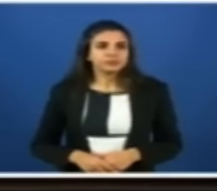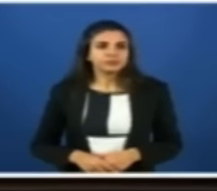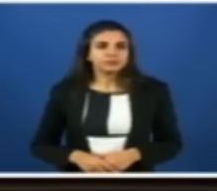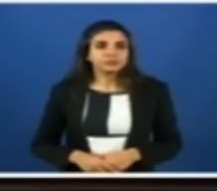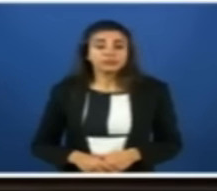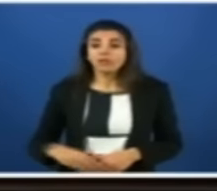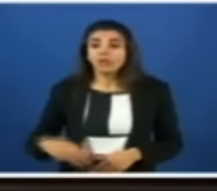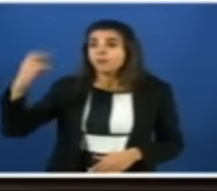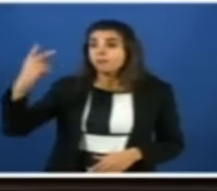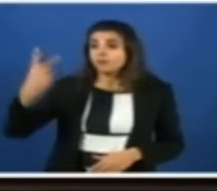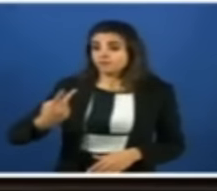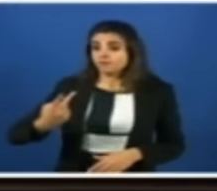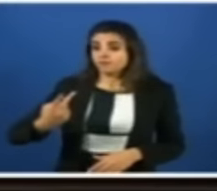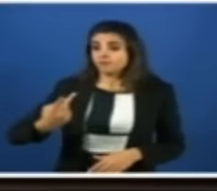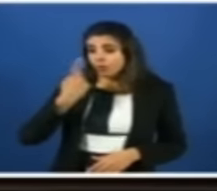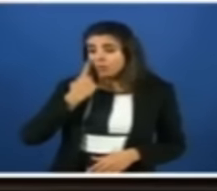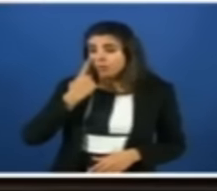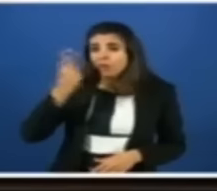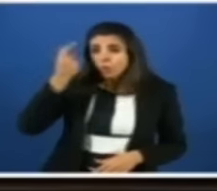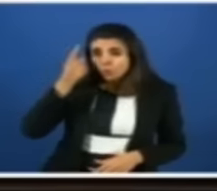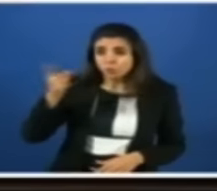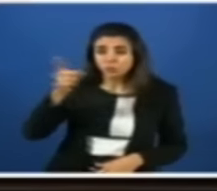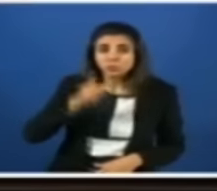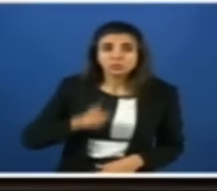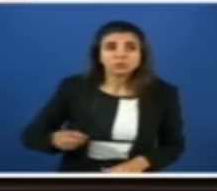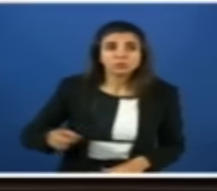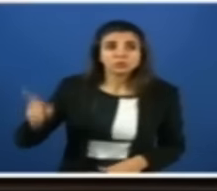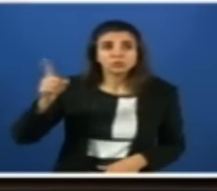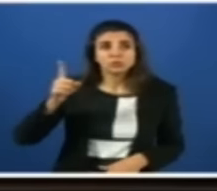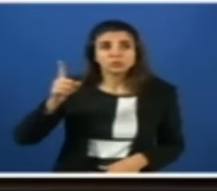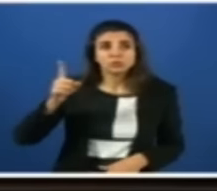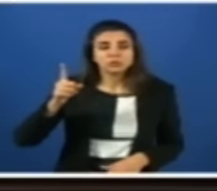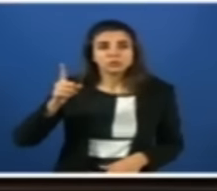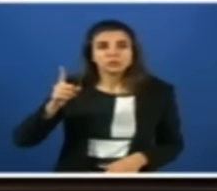AK Parti hükümeti unutulmuş.